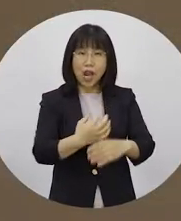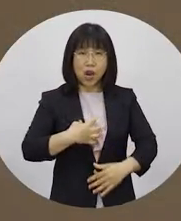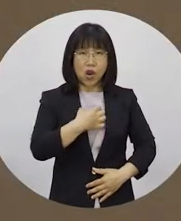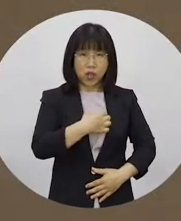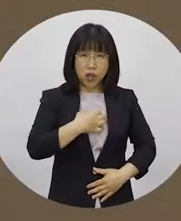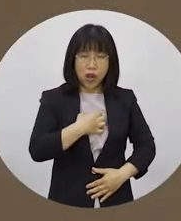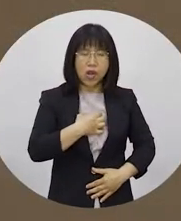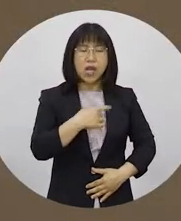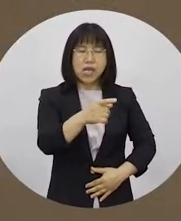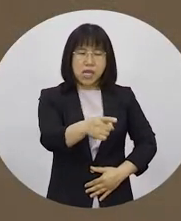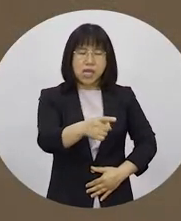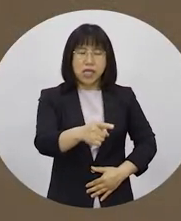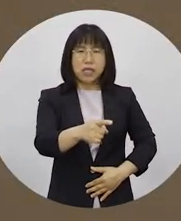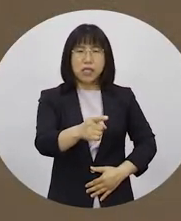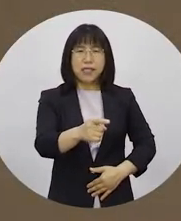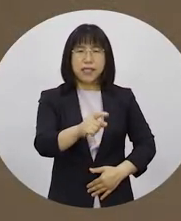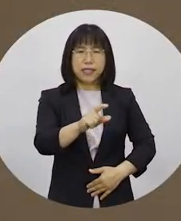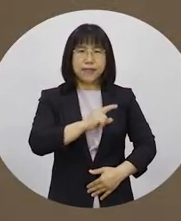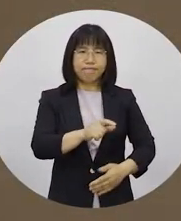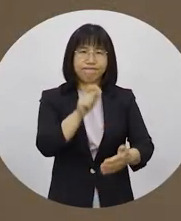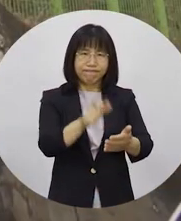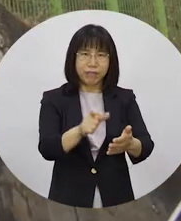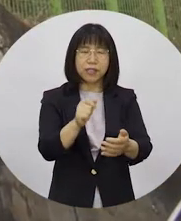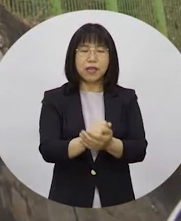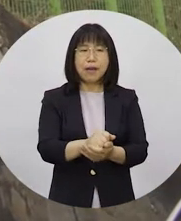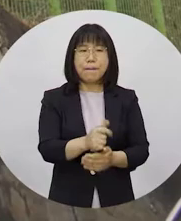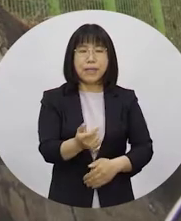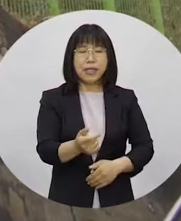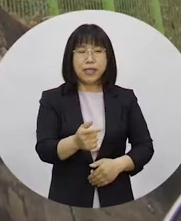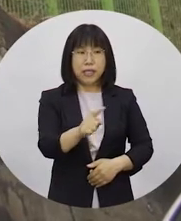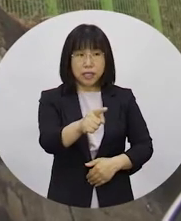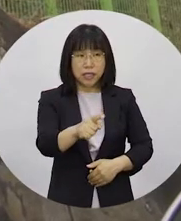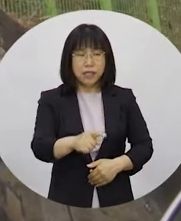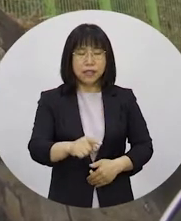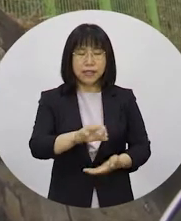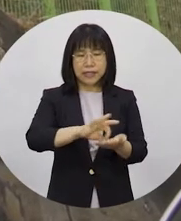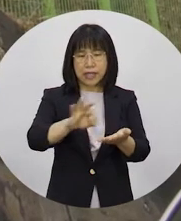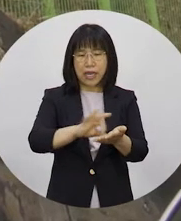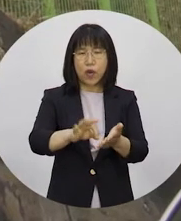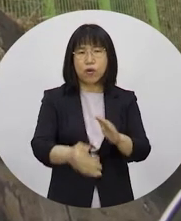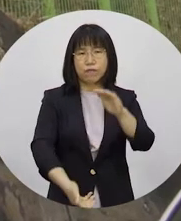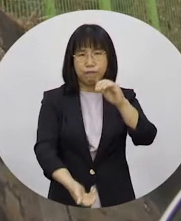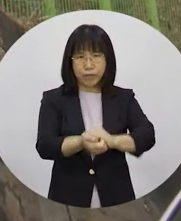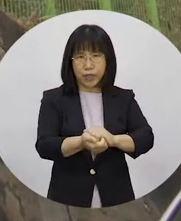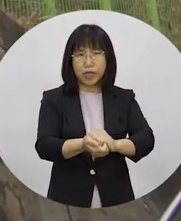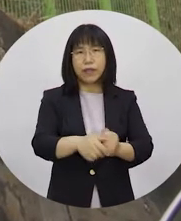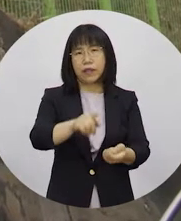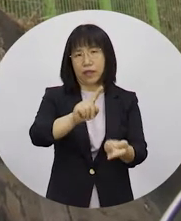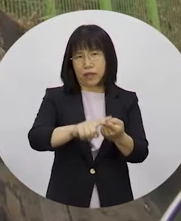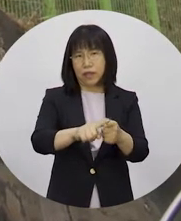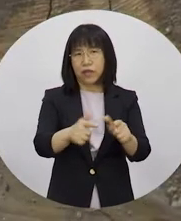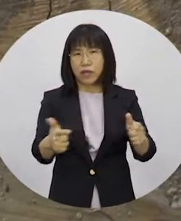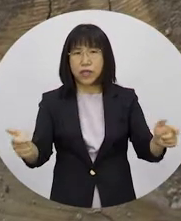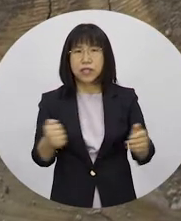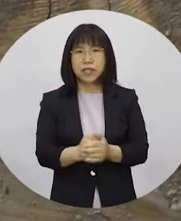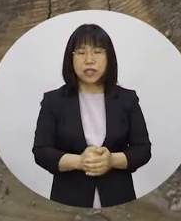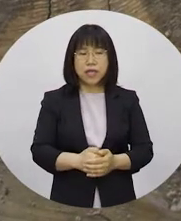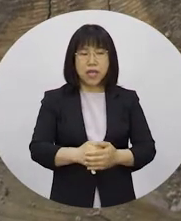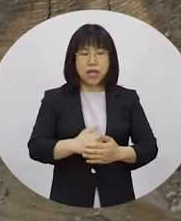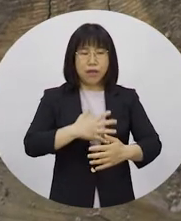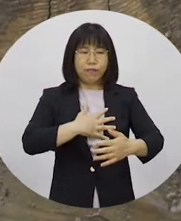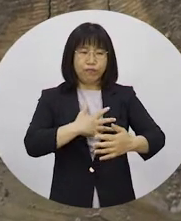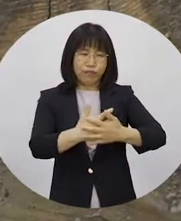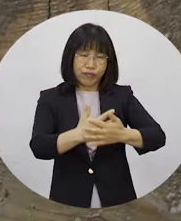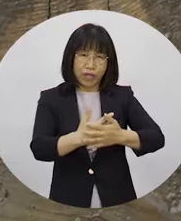있는 시설물은 재난 위험 시설물로 지정해 필요시 사용 제한 금지 등 응급조치를 실시하는 한편